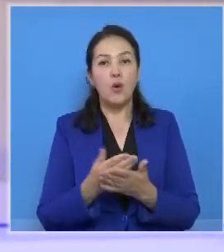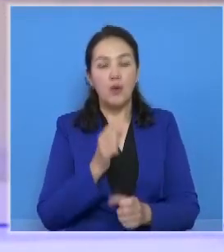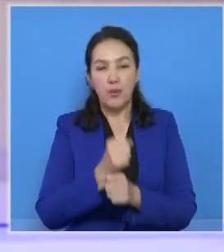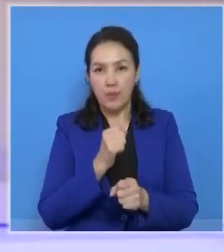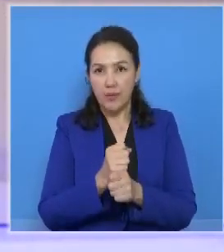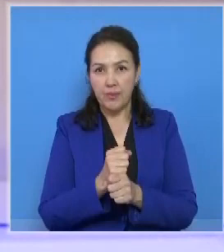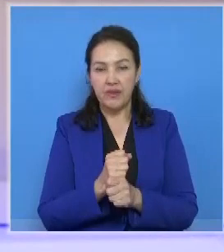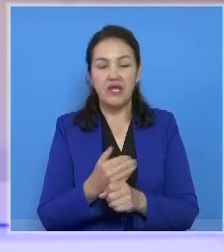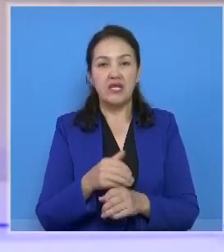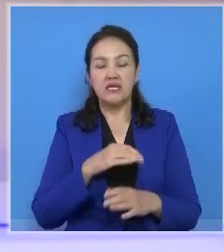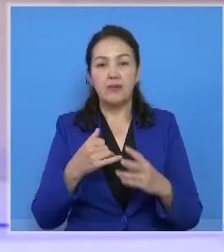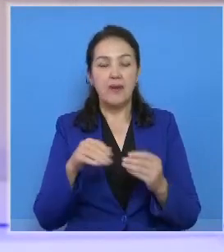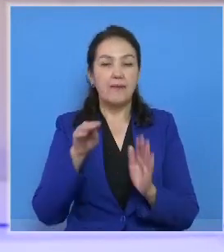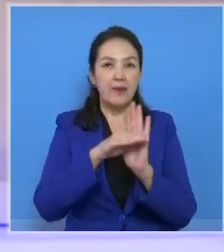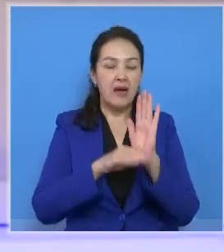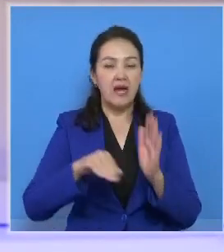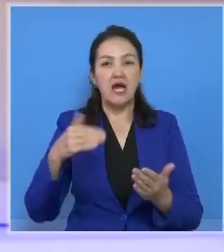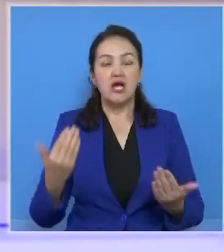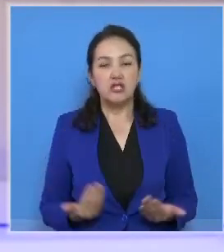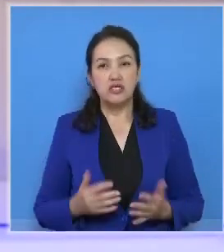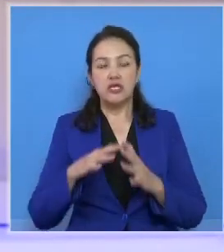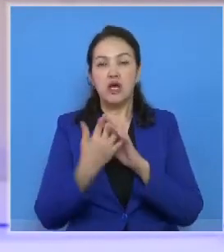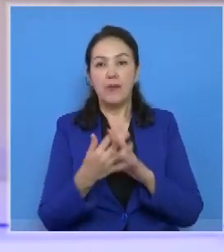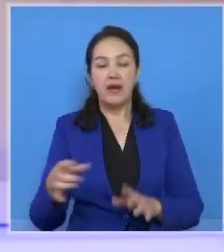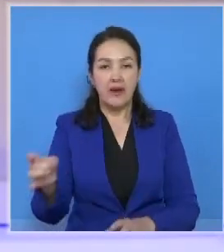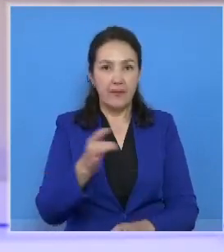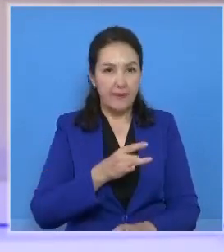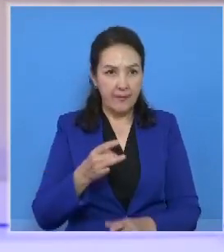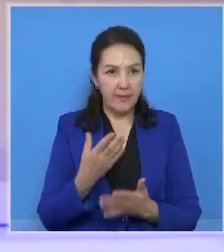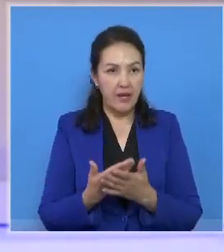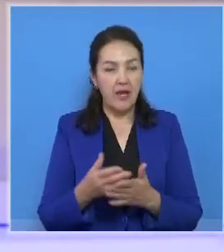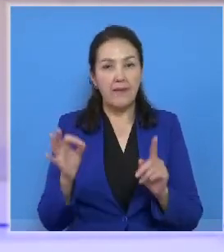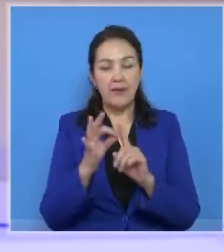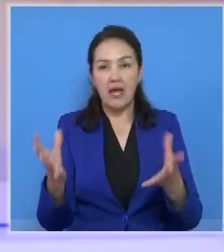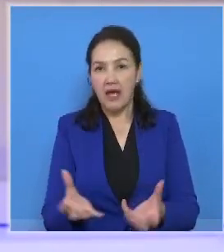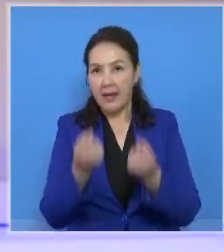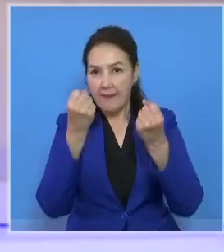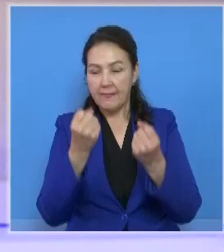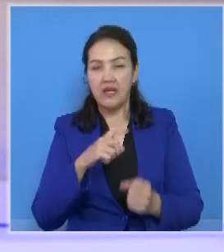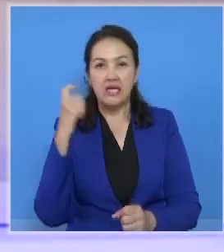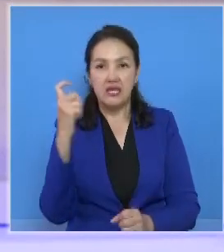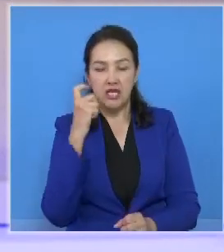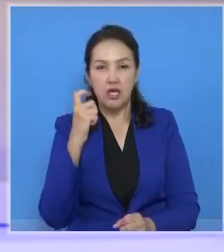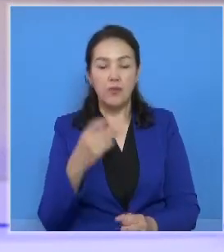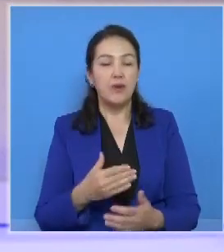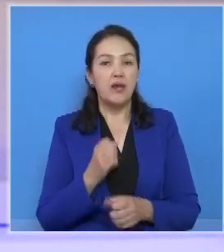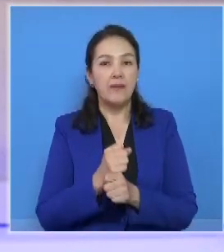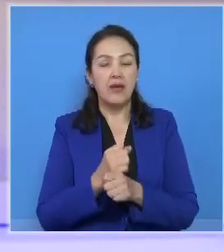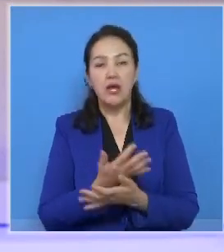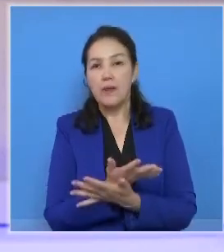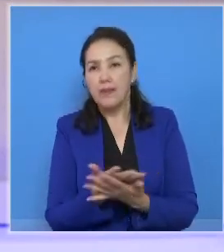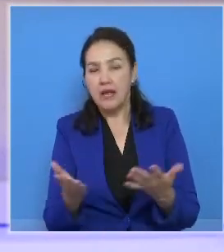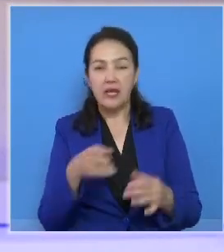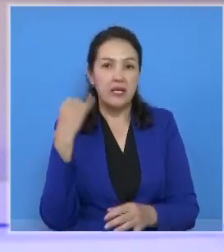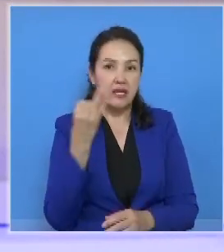заработали. В основном участники программы – жители сельских округов района. Кроме того, в целях поддержки сельского хозяйства в районе реализуется ряд